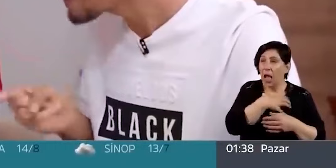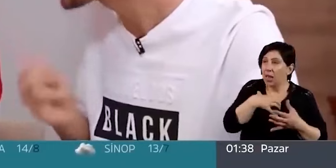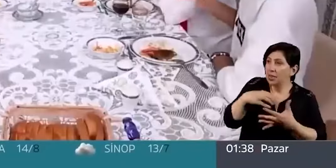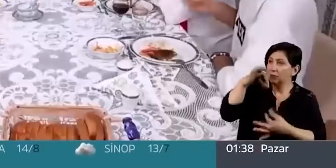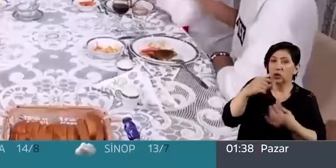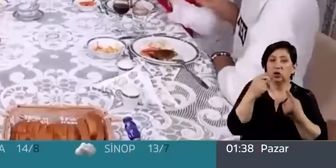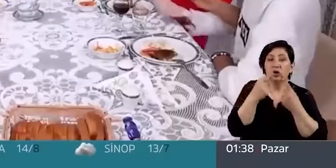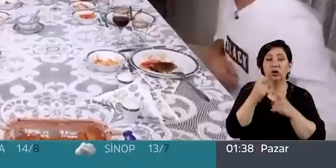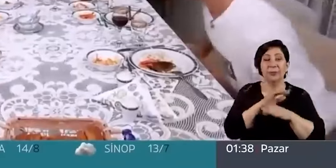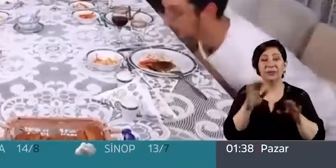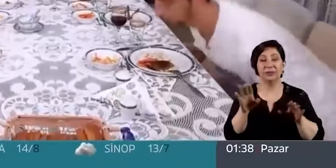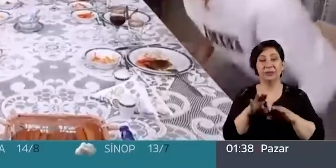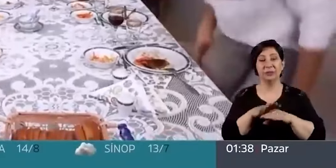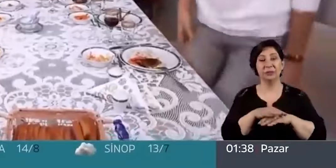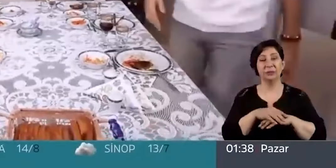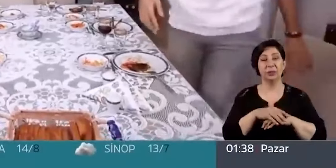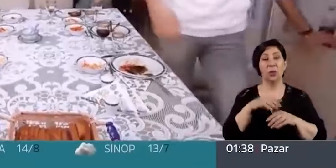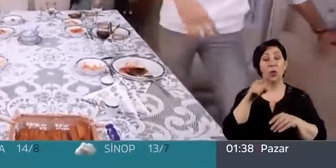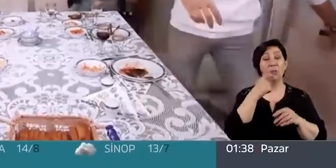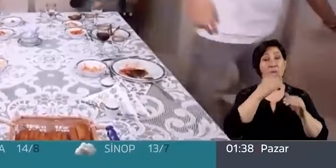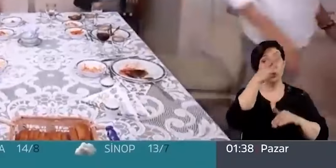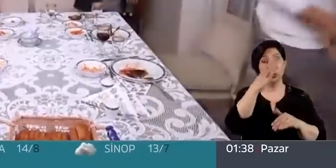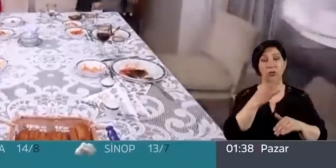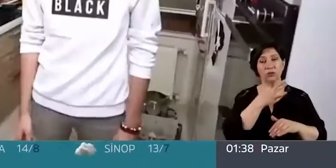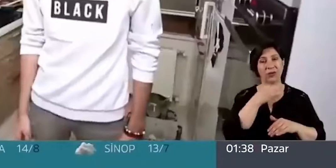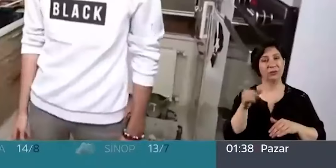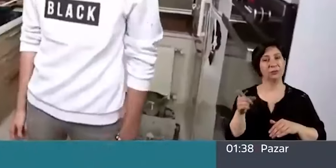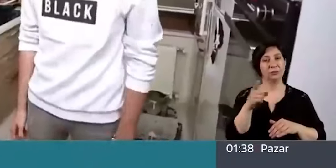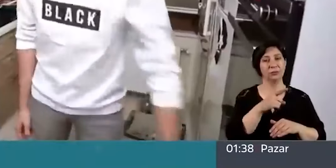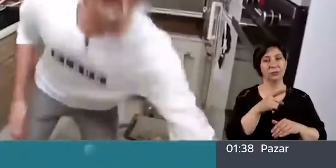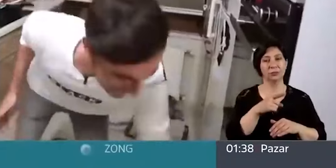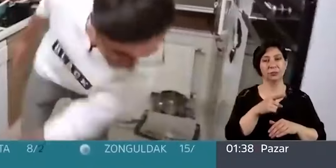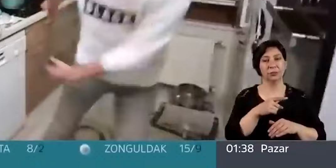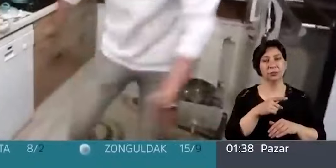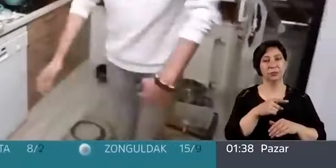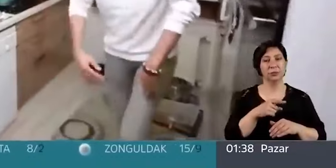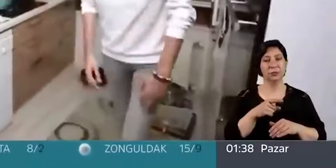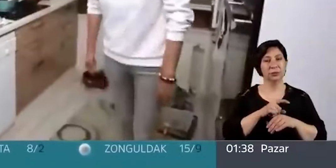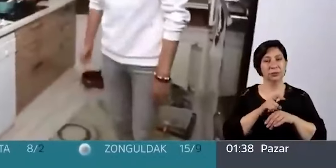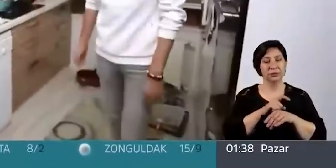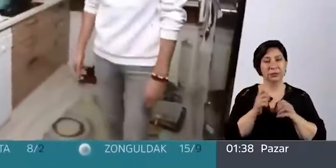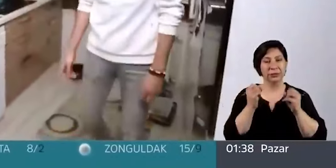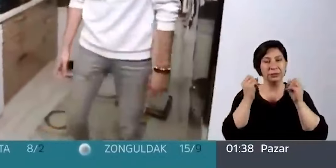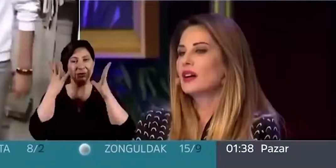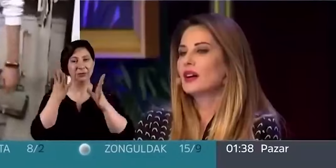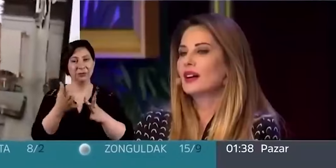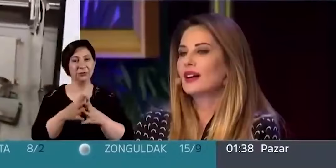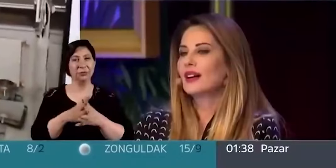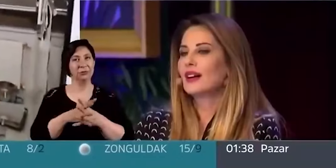annenizle ilgili... Yapamazsınız. O senin bildiğin. Tayfun. Programa bak. Ana bacı yok devam ediyor.